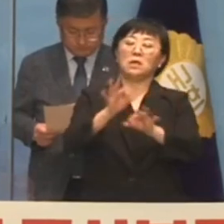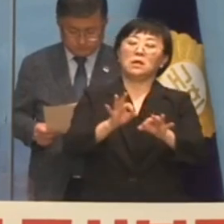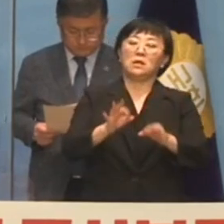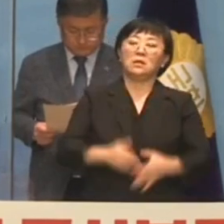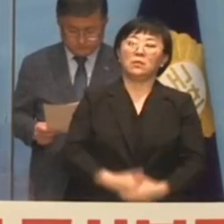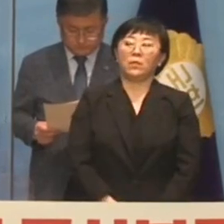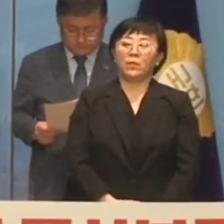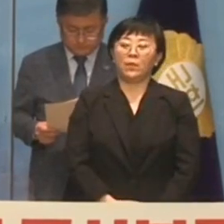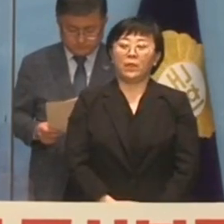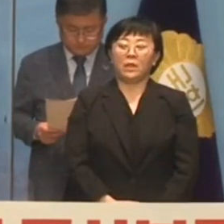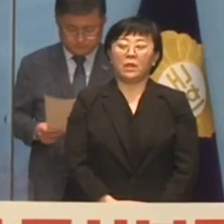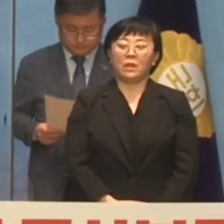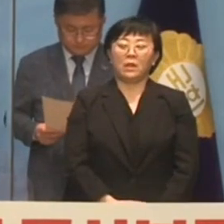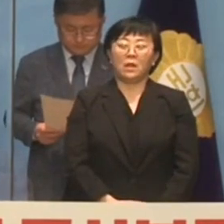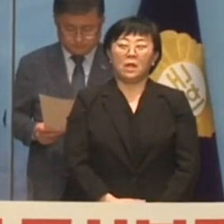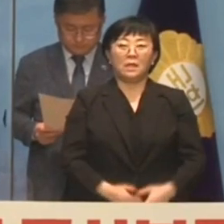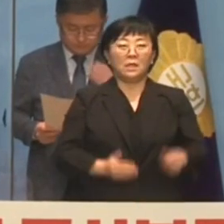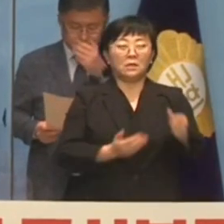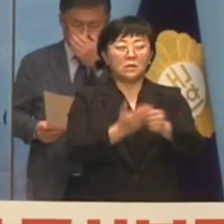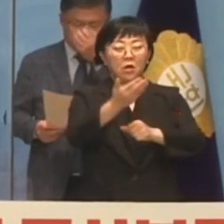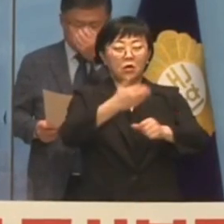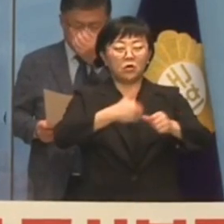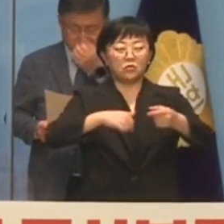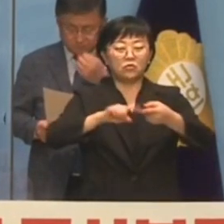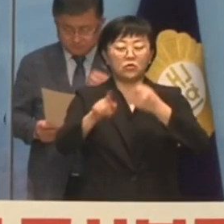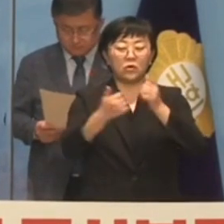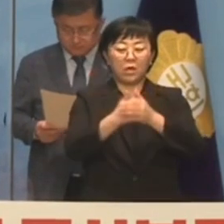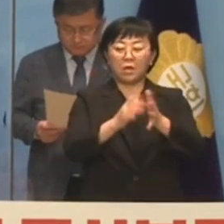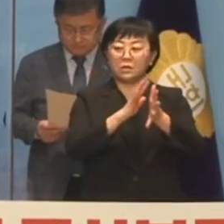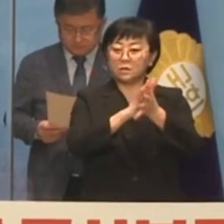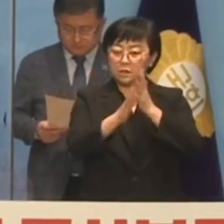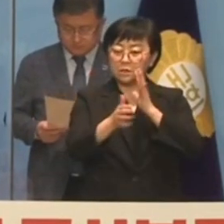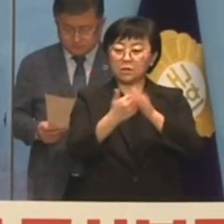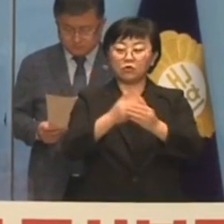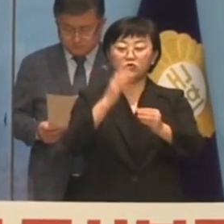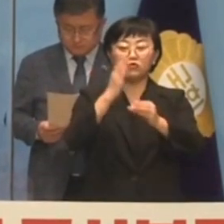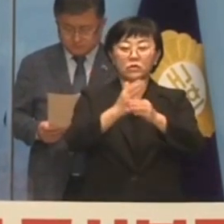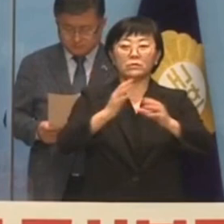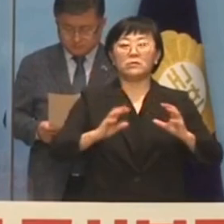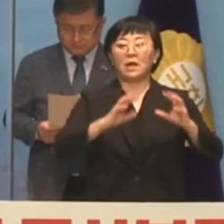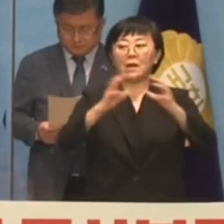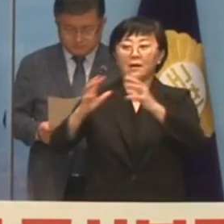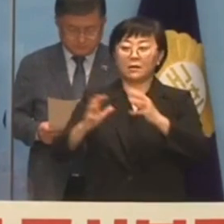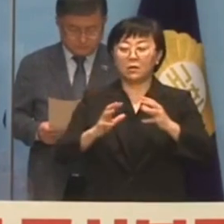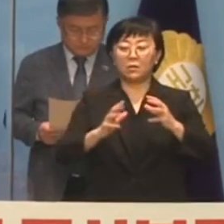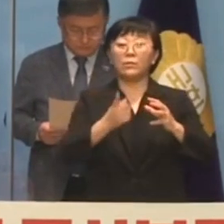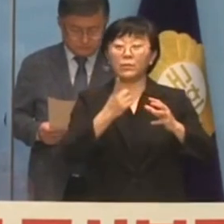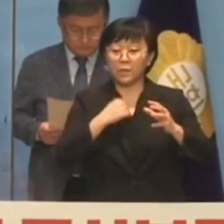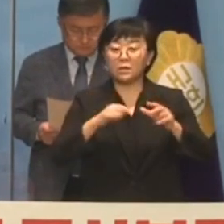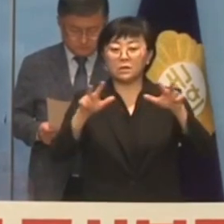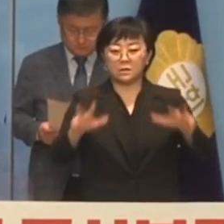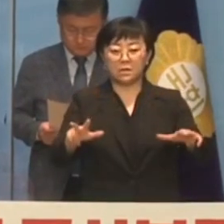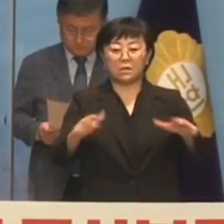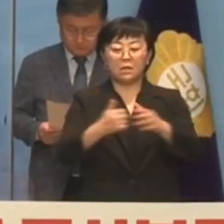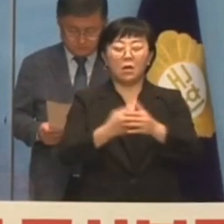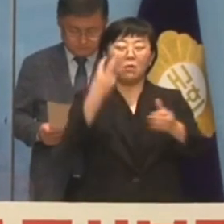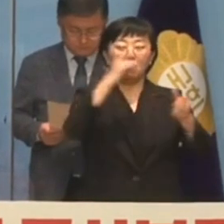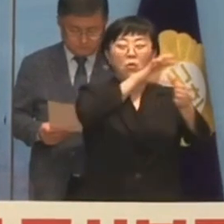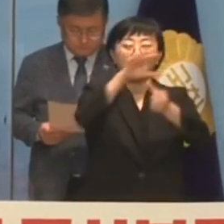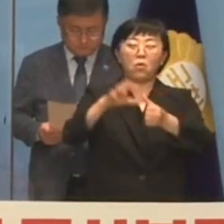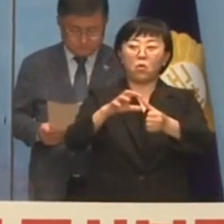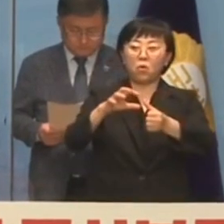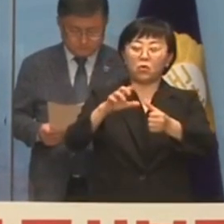한다. 자유무역 중심 통상질서 수립의 주역이었던 국가들이 이제는